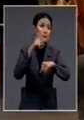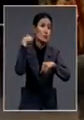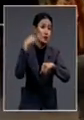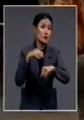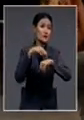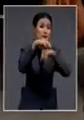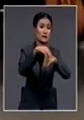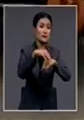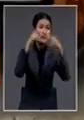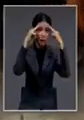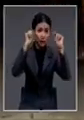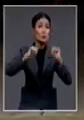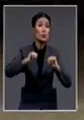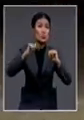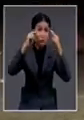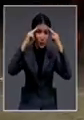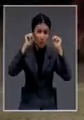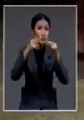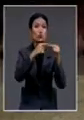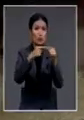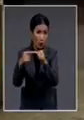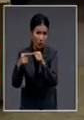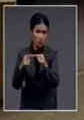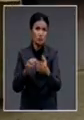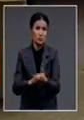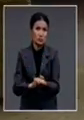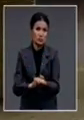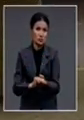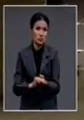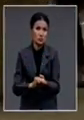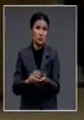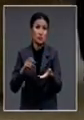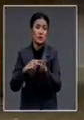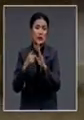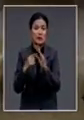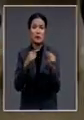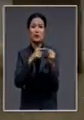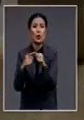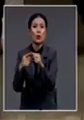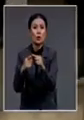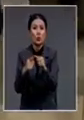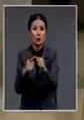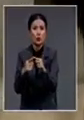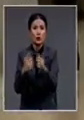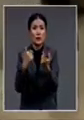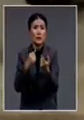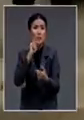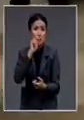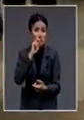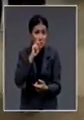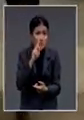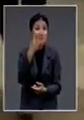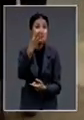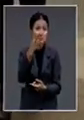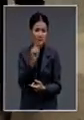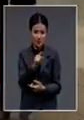กรัฐมนตรีต่อไปอีกเท่ากับว่าเธอเนี่ยจะต้องดำรงต่อไปอีกเป็นสมัยที่4แล้วหลังจากที่เกิดภาวะชะงักงันมานานกว่า6เดือน